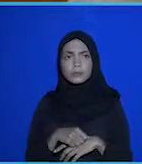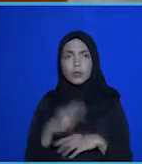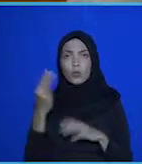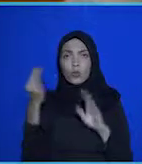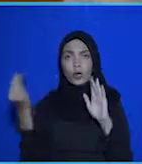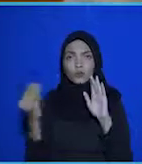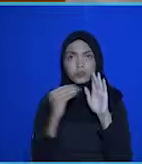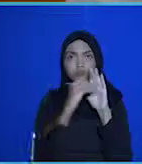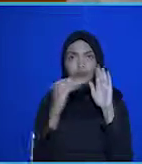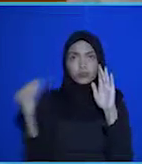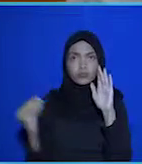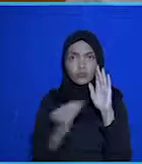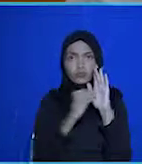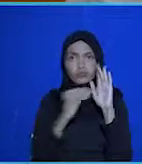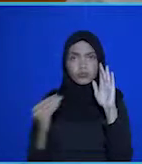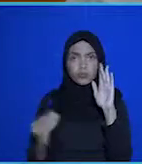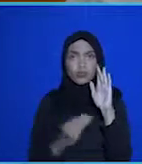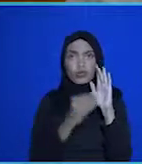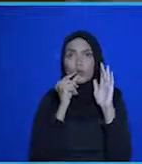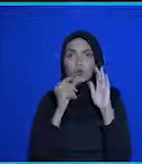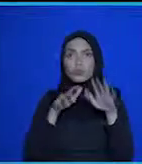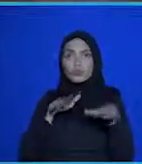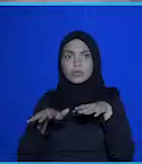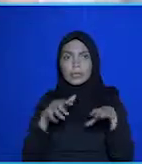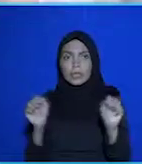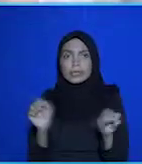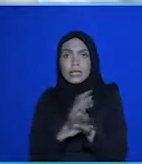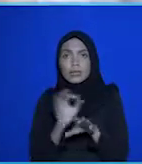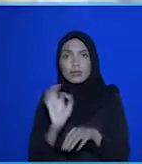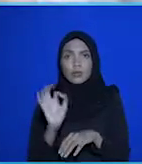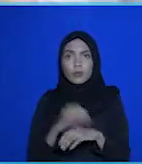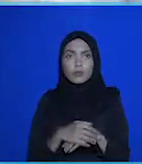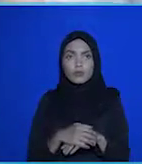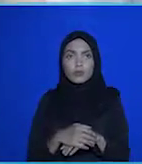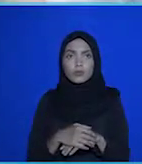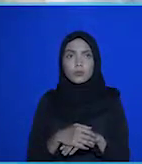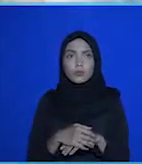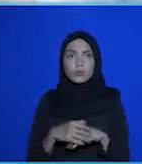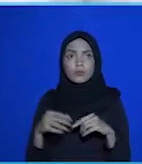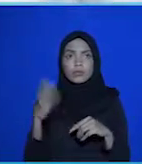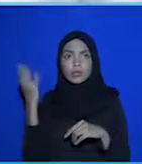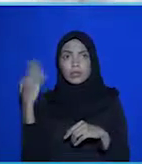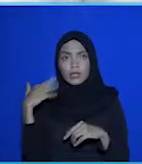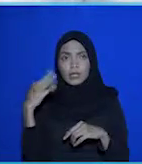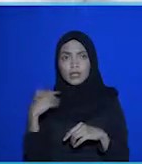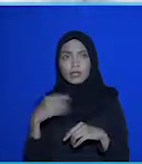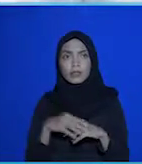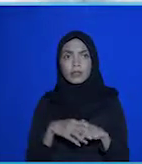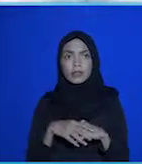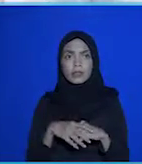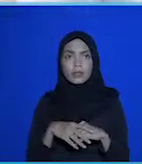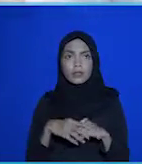mengalokasikan dana untuk sesuatu bencana yang belum terjadi. Sedikit mungkin terkait relawan tadi ya. Kalau relawan